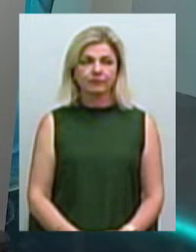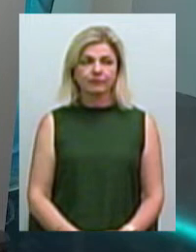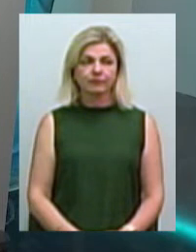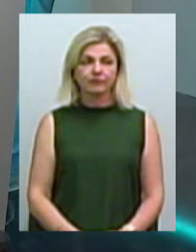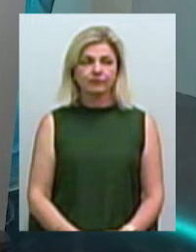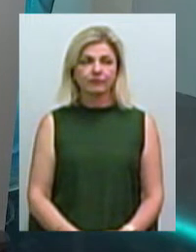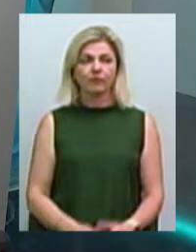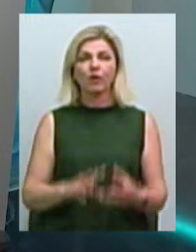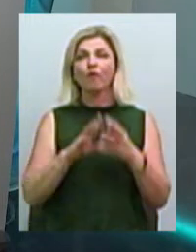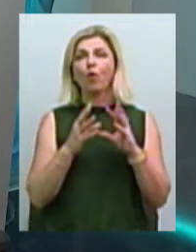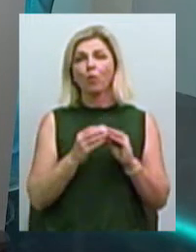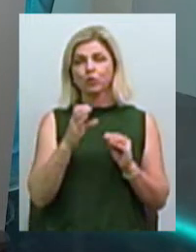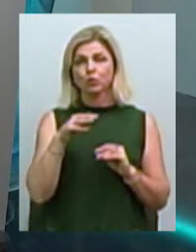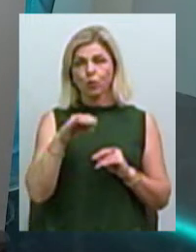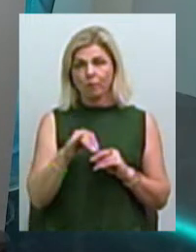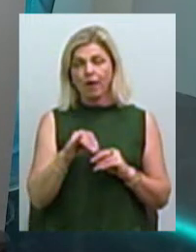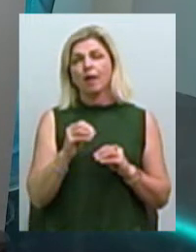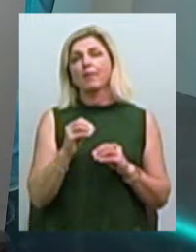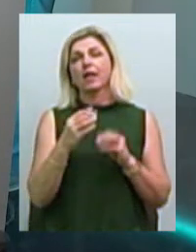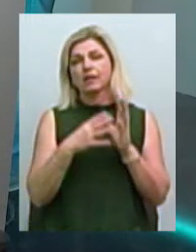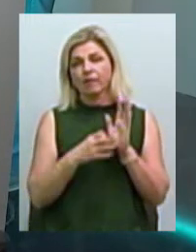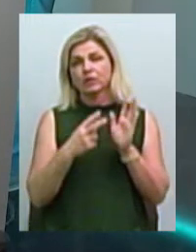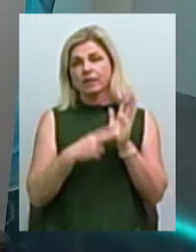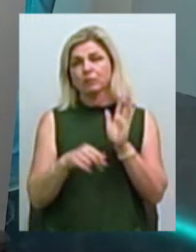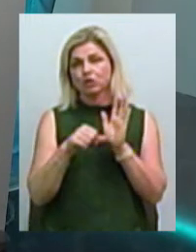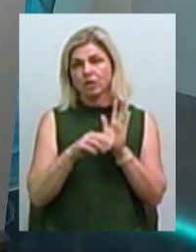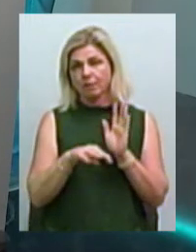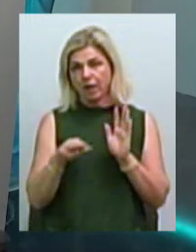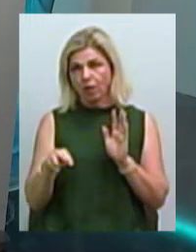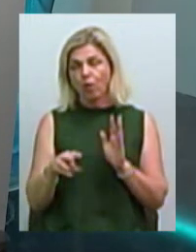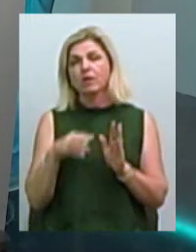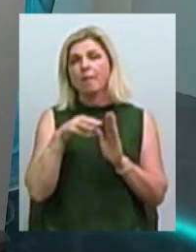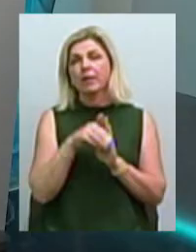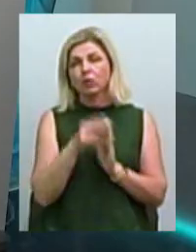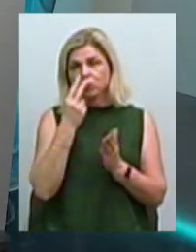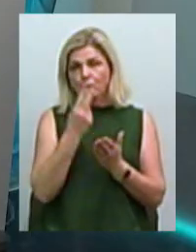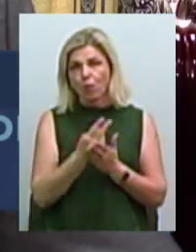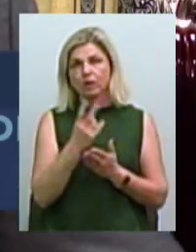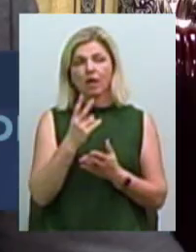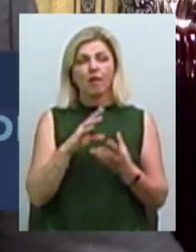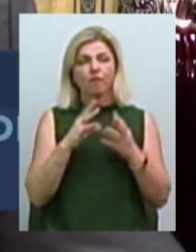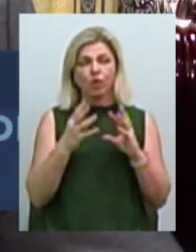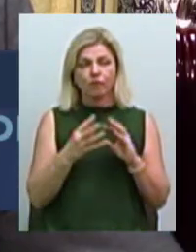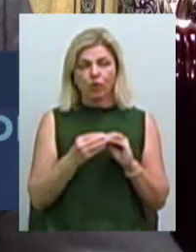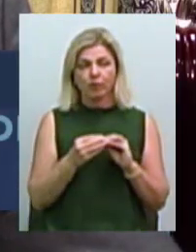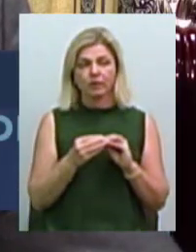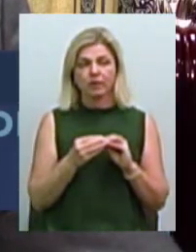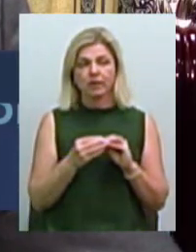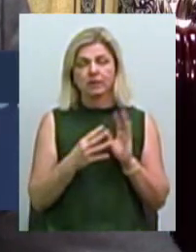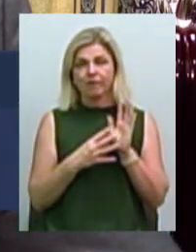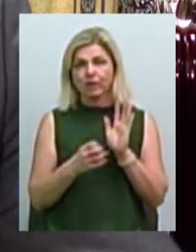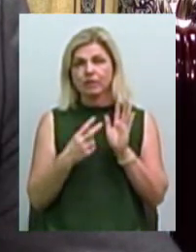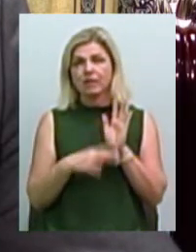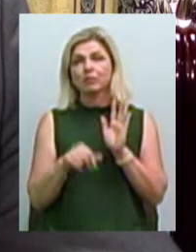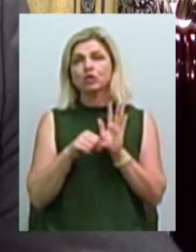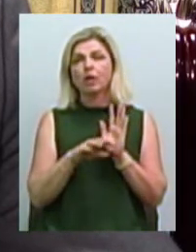В общій сумі це 976 мільйонів, предусмотрені на... В загальній сумі це 976